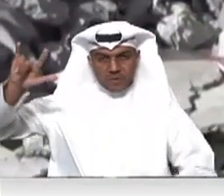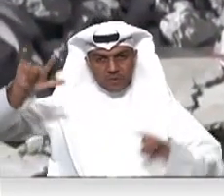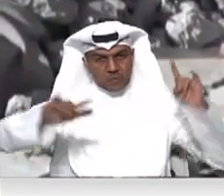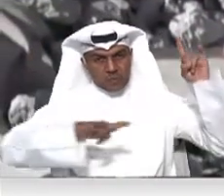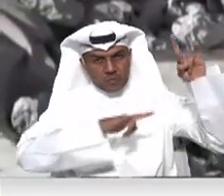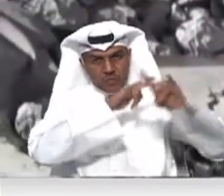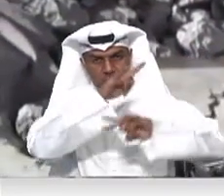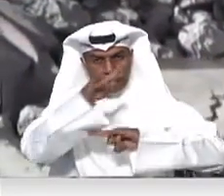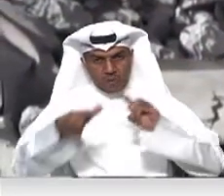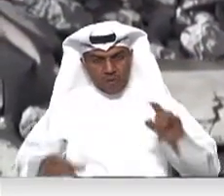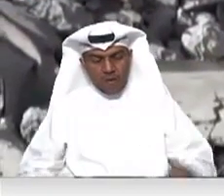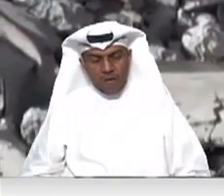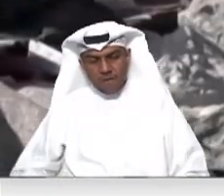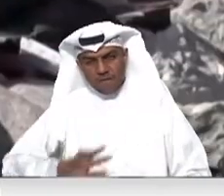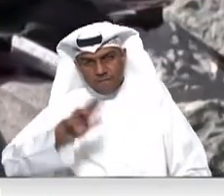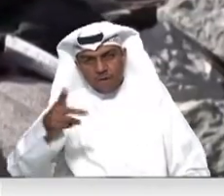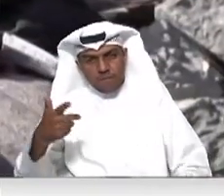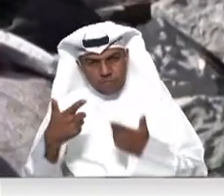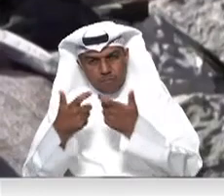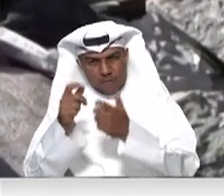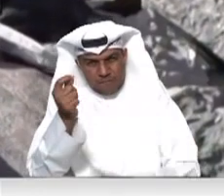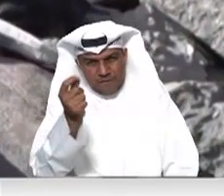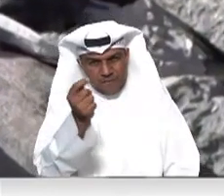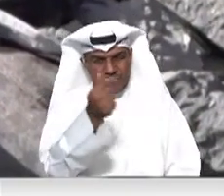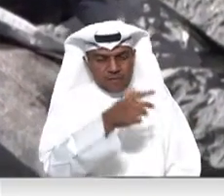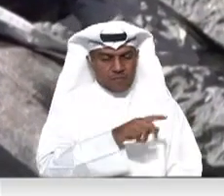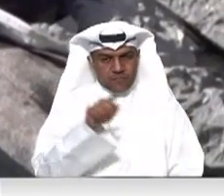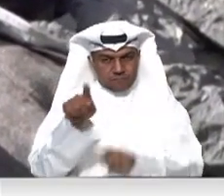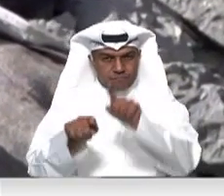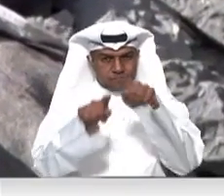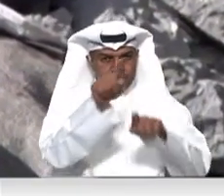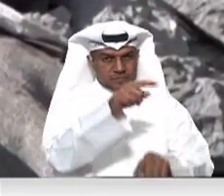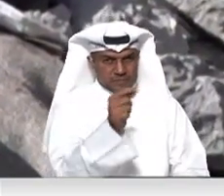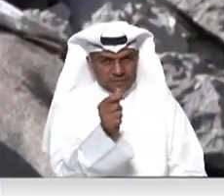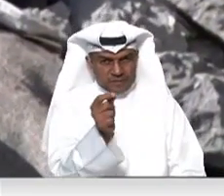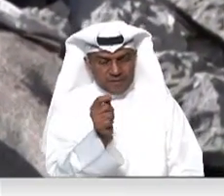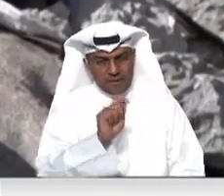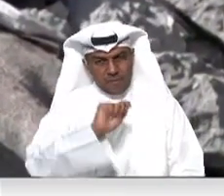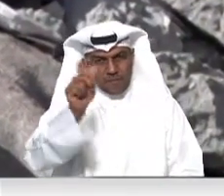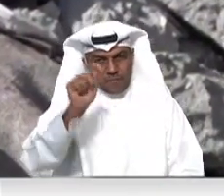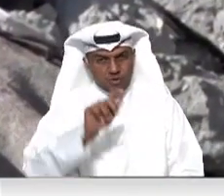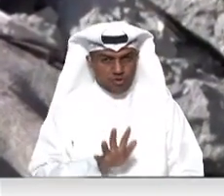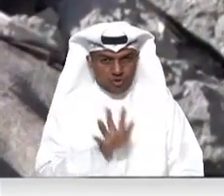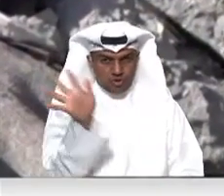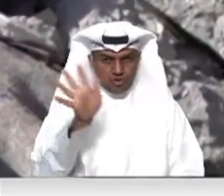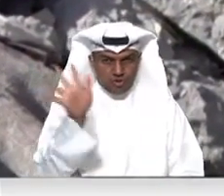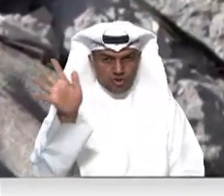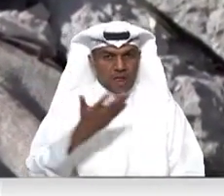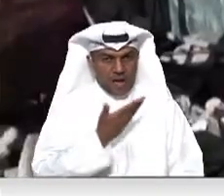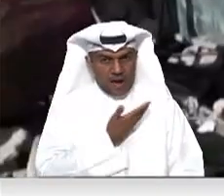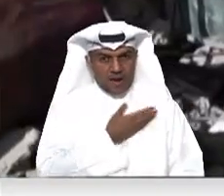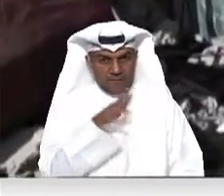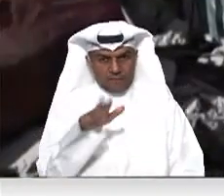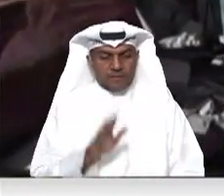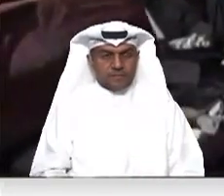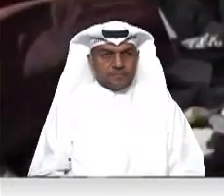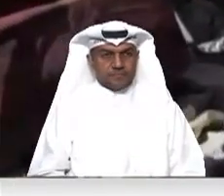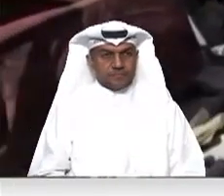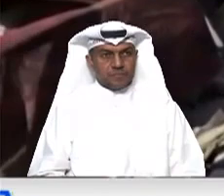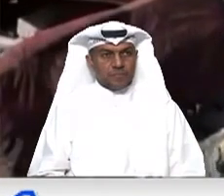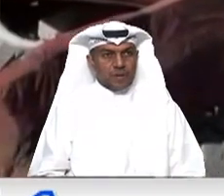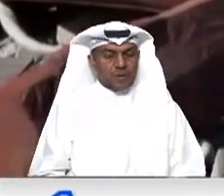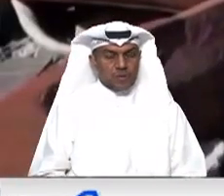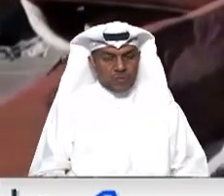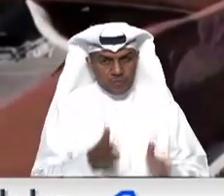سمع إطلاق نار من قوات الاحتلال الإسرائيلي في الأطراف الشرقية لقطاع غزة. يأتي هذا